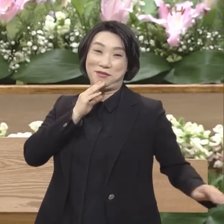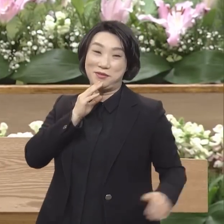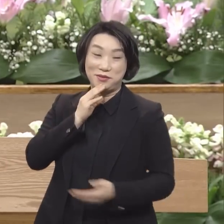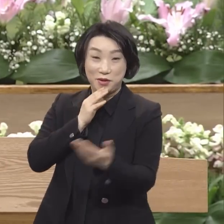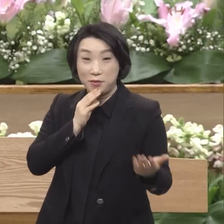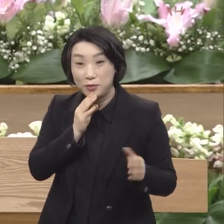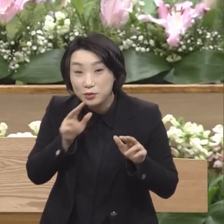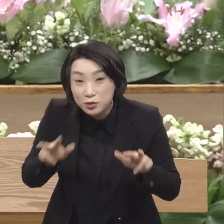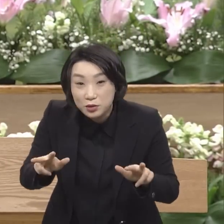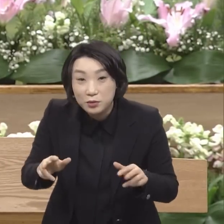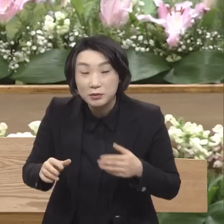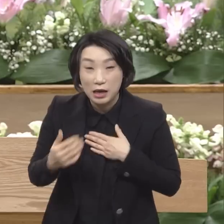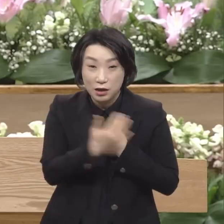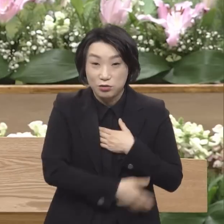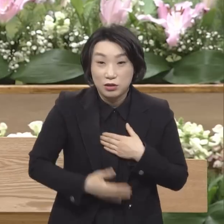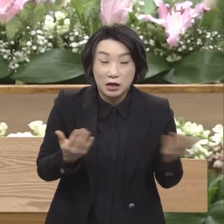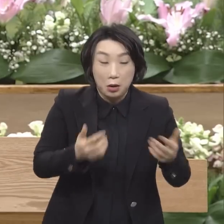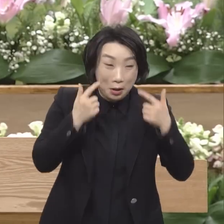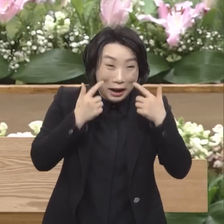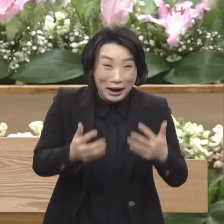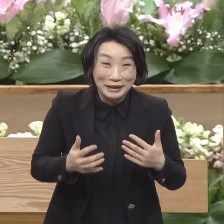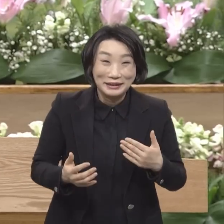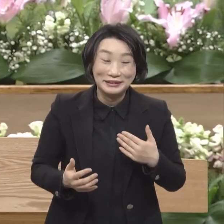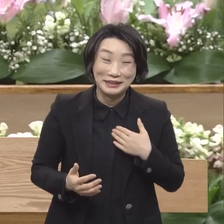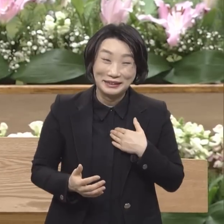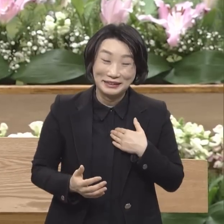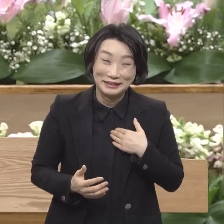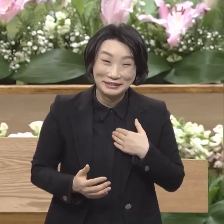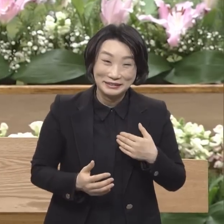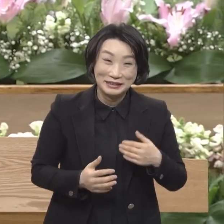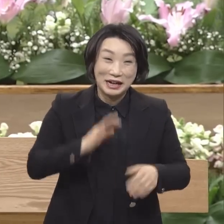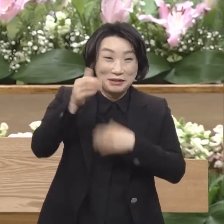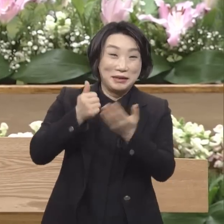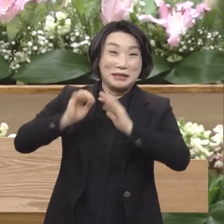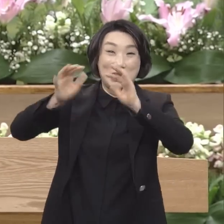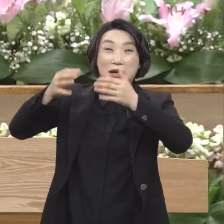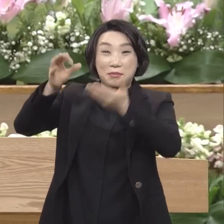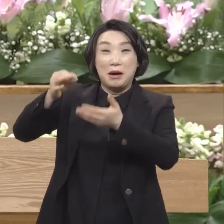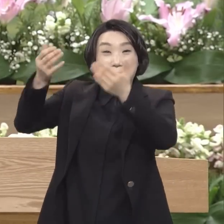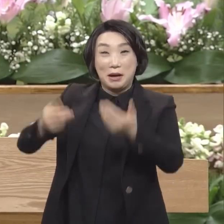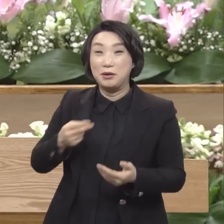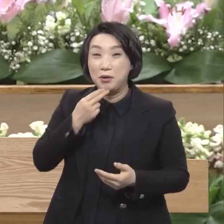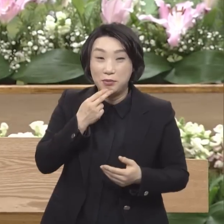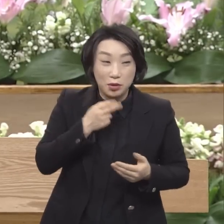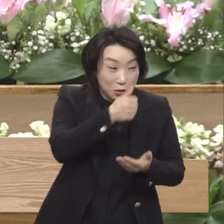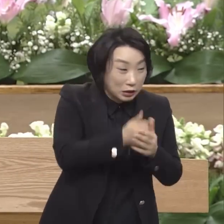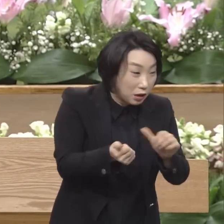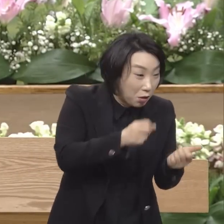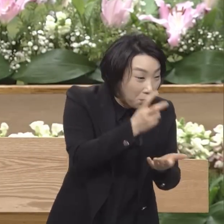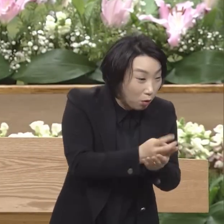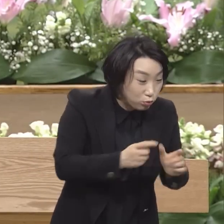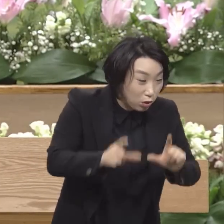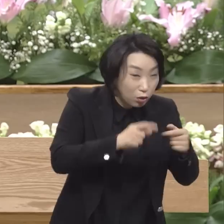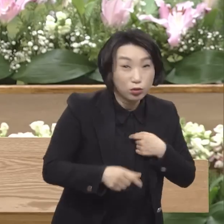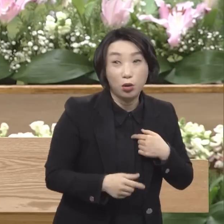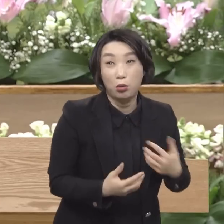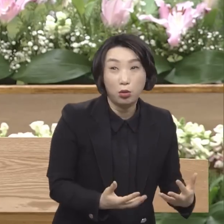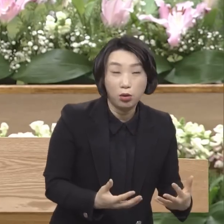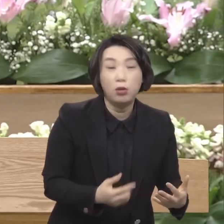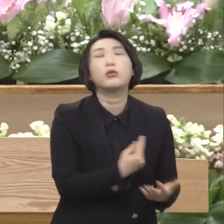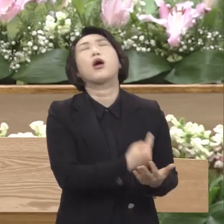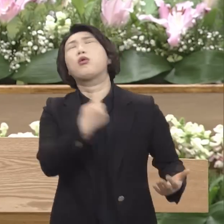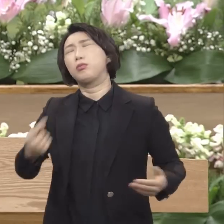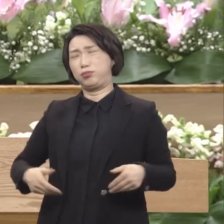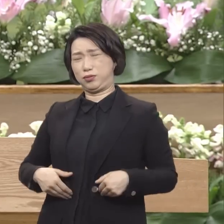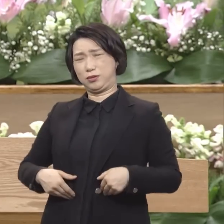그럼 여러분은 지금 육체의 일은 현저하니 하나님 나라를 유업으로 받지 못하는 죄와 사망의 법에서 살았다면 우리는